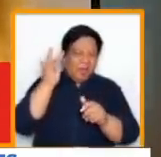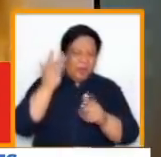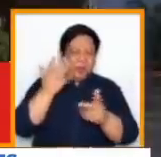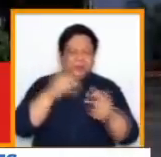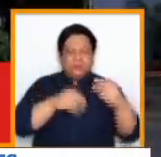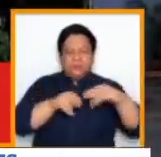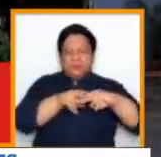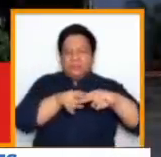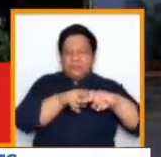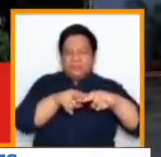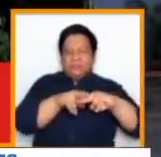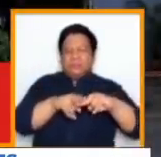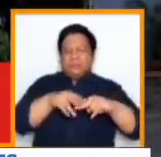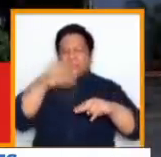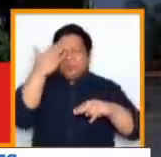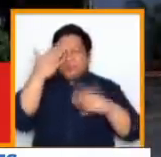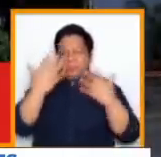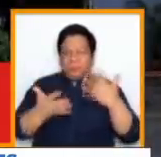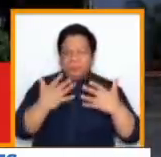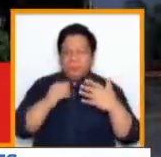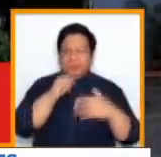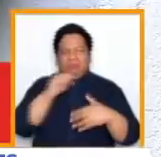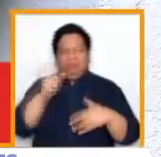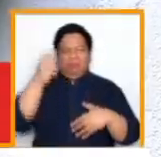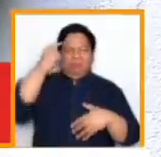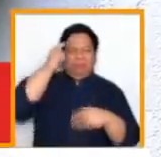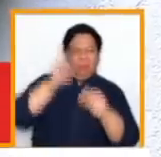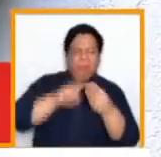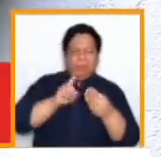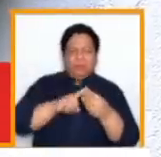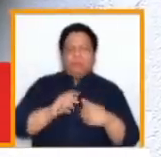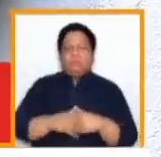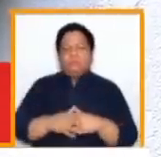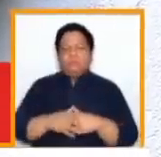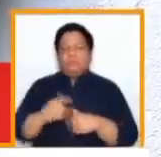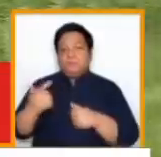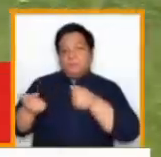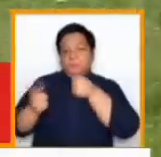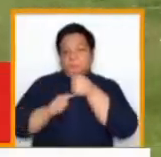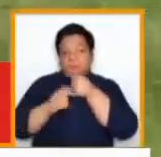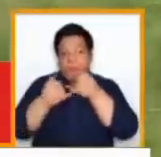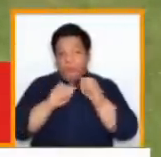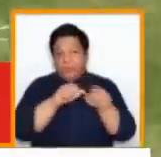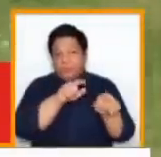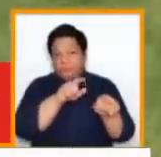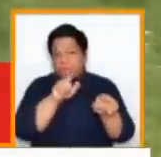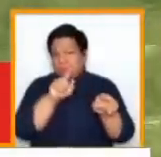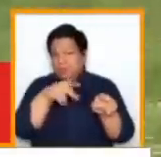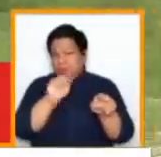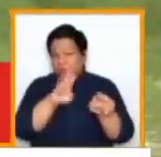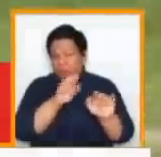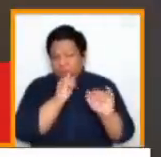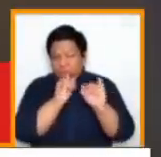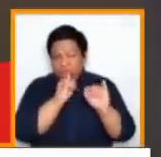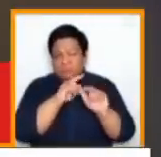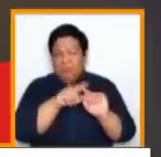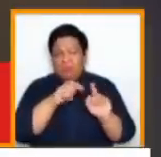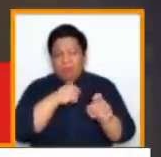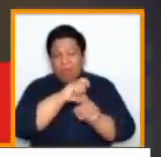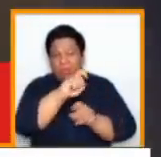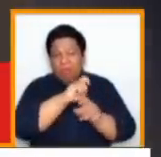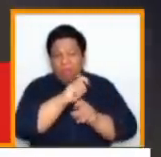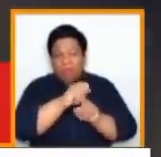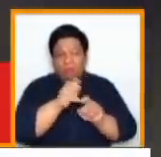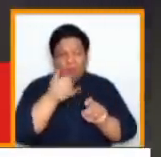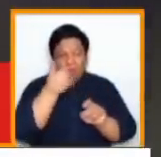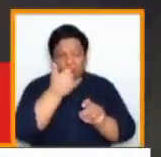quarantine or anything. Sinusubukan pa namin kuhanan ng panig ang PNR pero wala pa silang tugon sa aming mga text message at tawag. Nito lang a